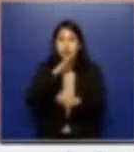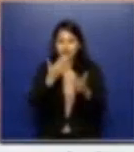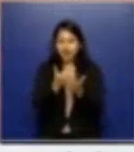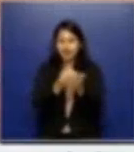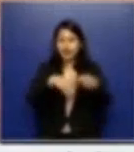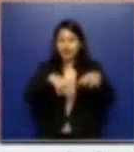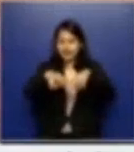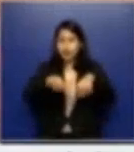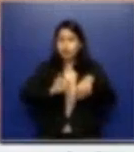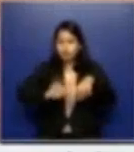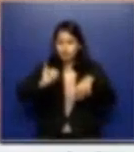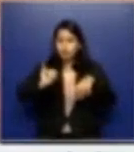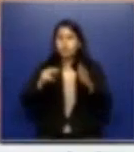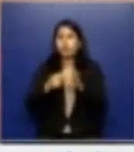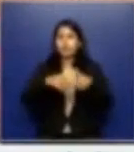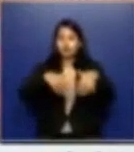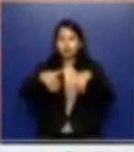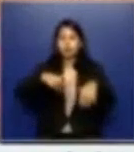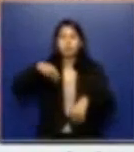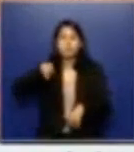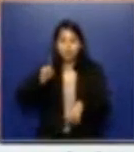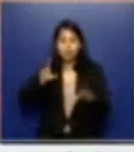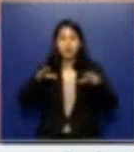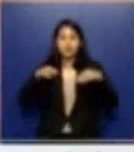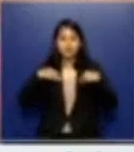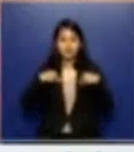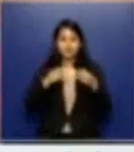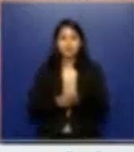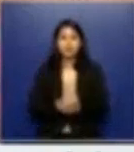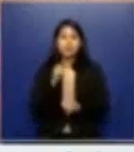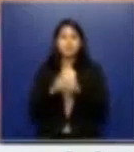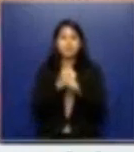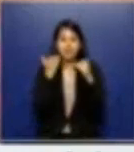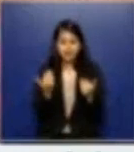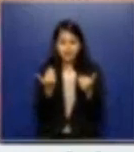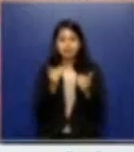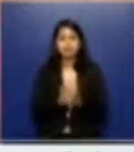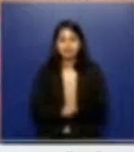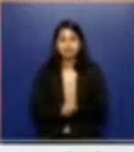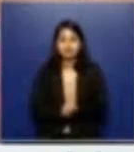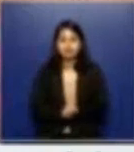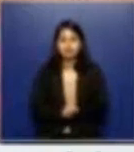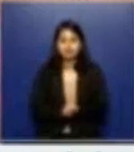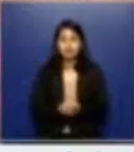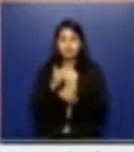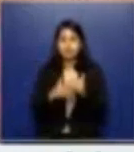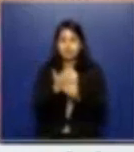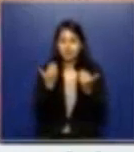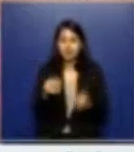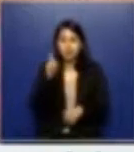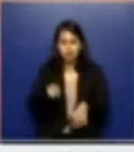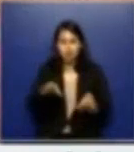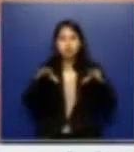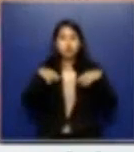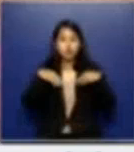พี่น้องและประเทศก็ได้รับประโยชน์และโดยเฉพาะอย่างยิ่งปีนี้ด้วยครับต้องยอมรับว่าเราจัดงบ